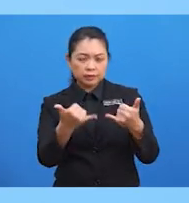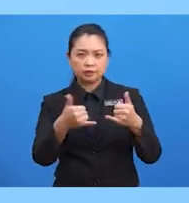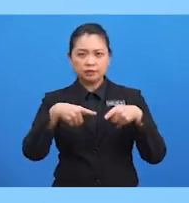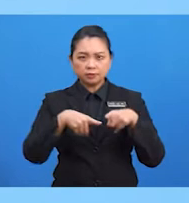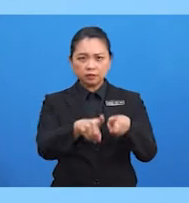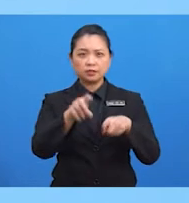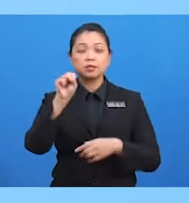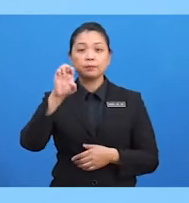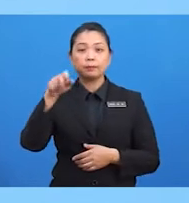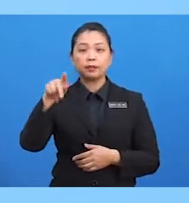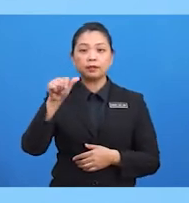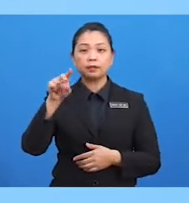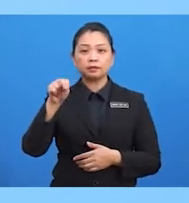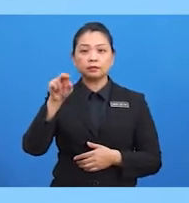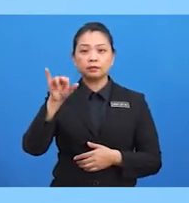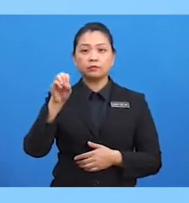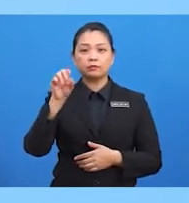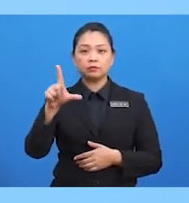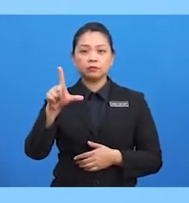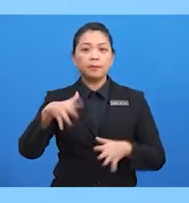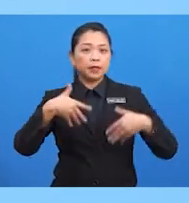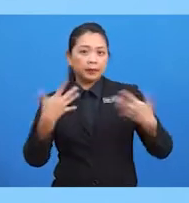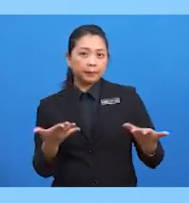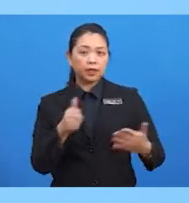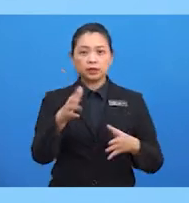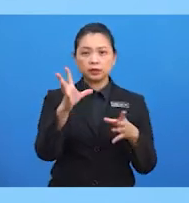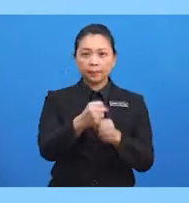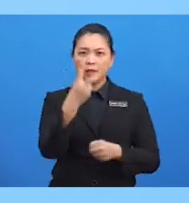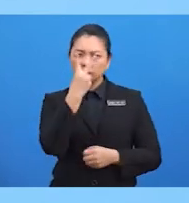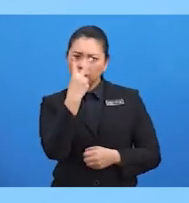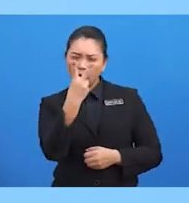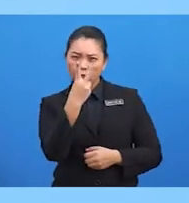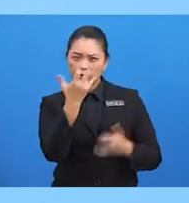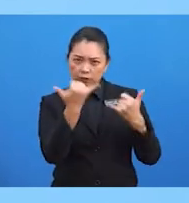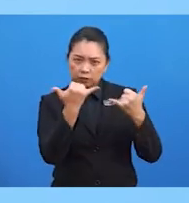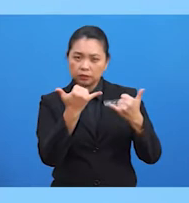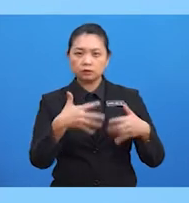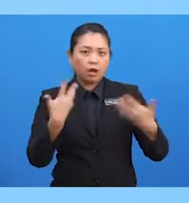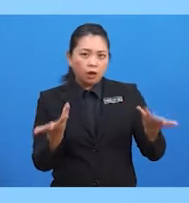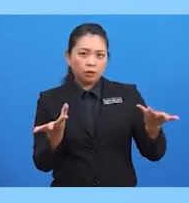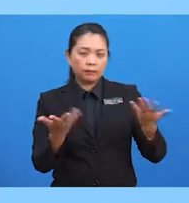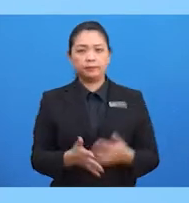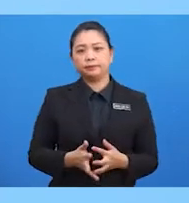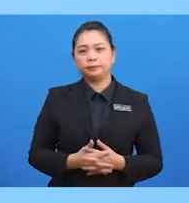Sepanyol. Bagaimana anda dapat menonton siaran langsung tersebut?